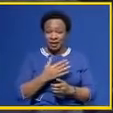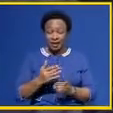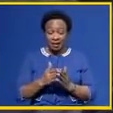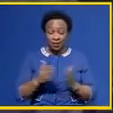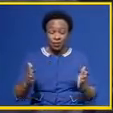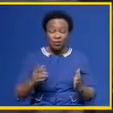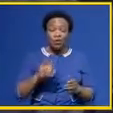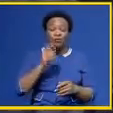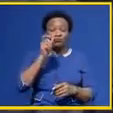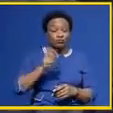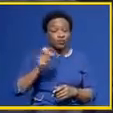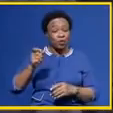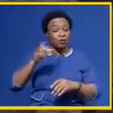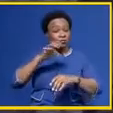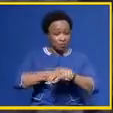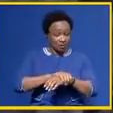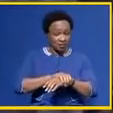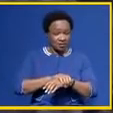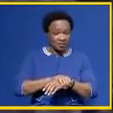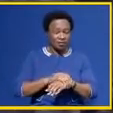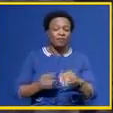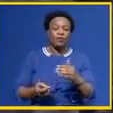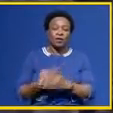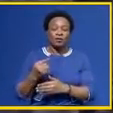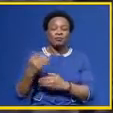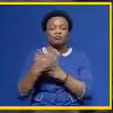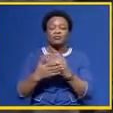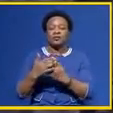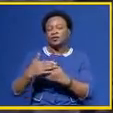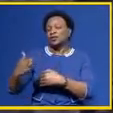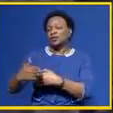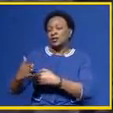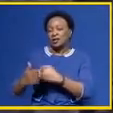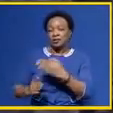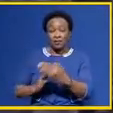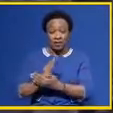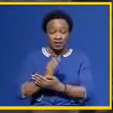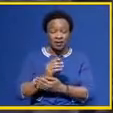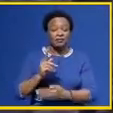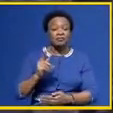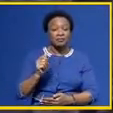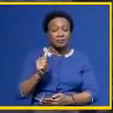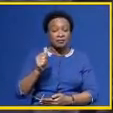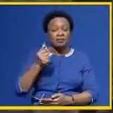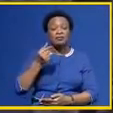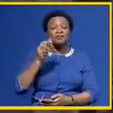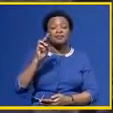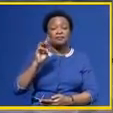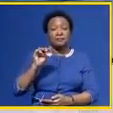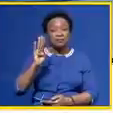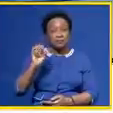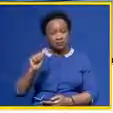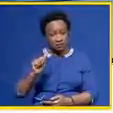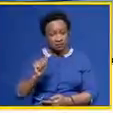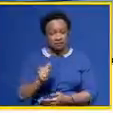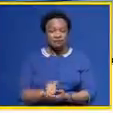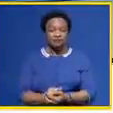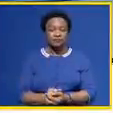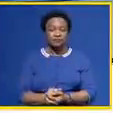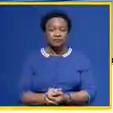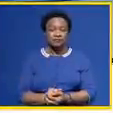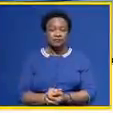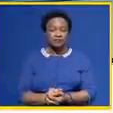wanaokamatwa wanatokea nchi jirani na wanapitia kupitia Katumba na Mshamo.